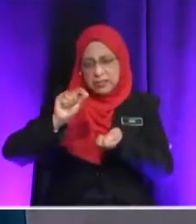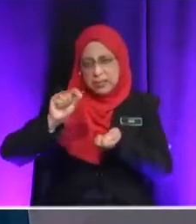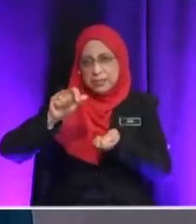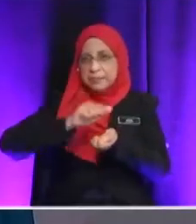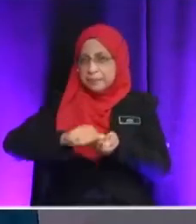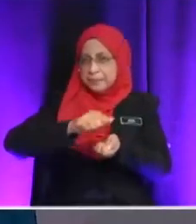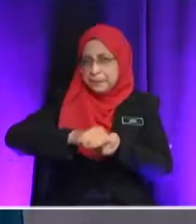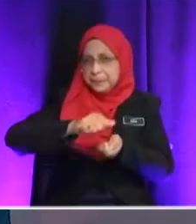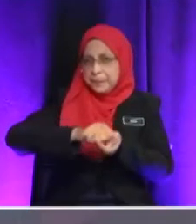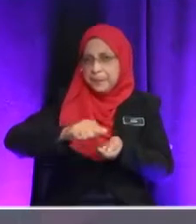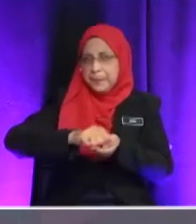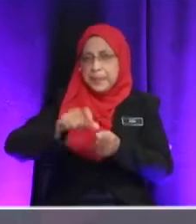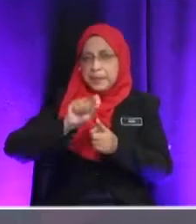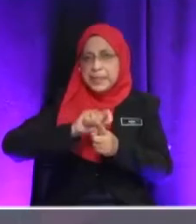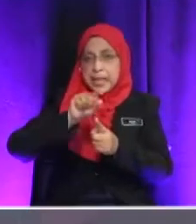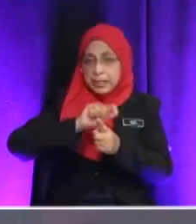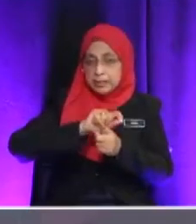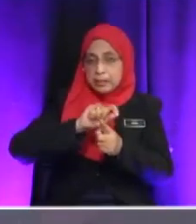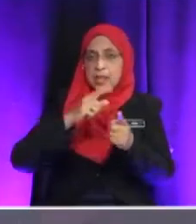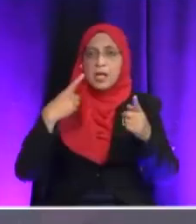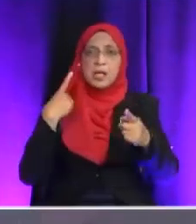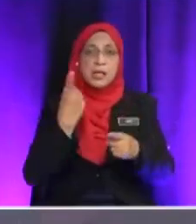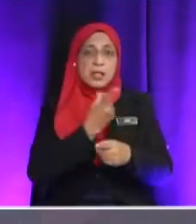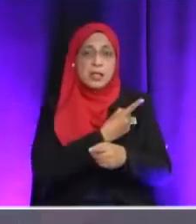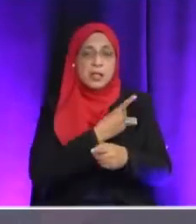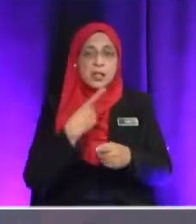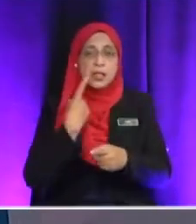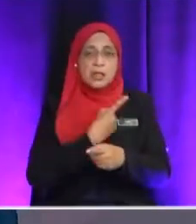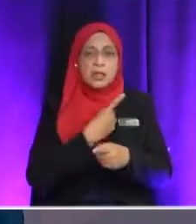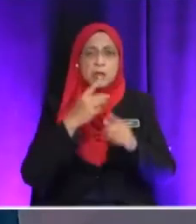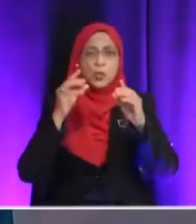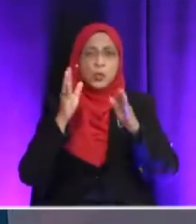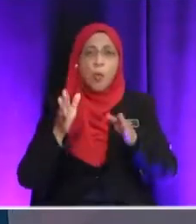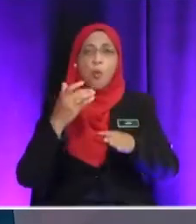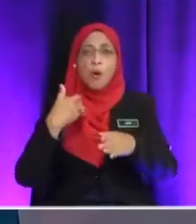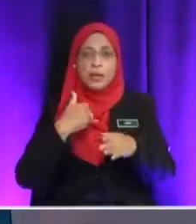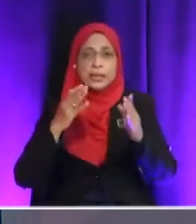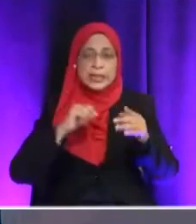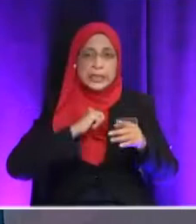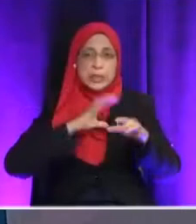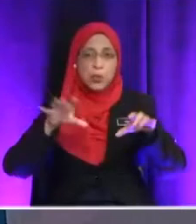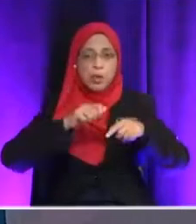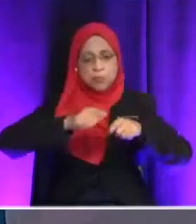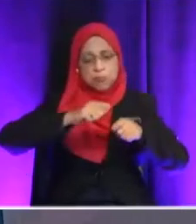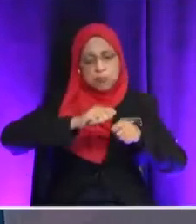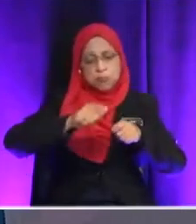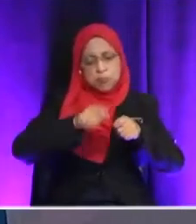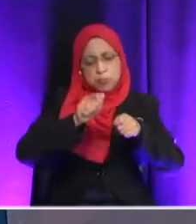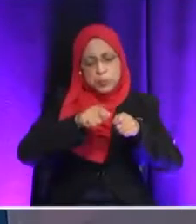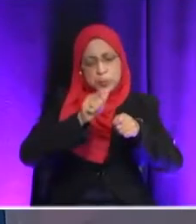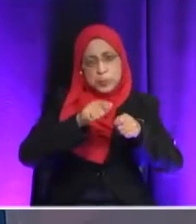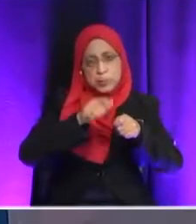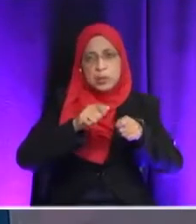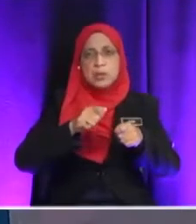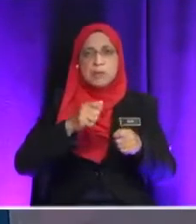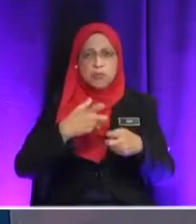jadi kalau debunya Kaina tenaga buruh bilang Baiklah siap jika terkena kita punya mesin jadi kagak